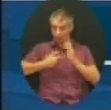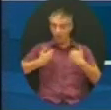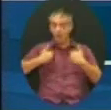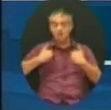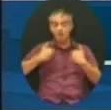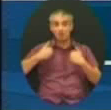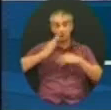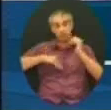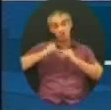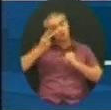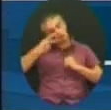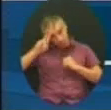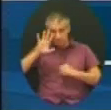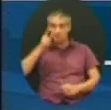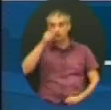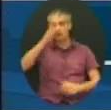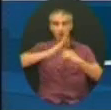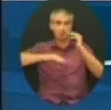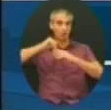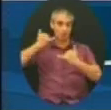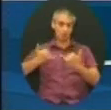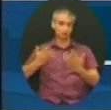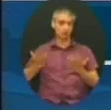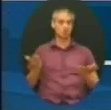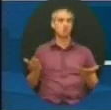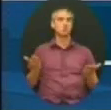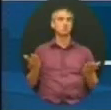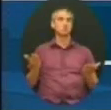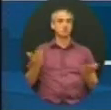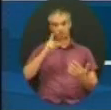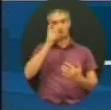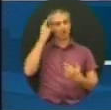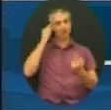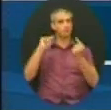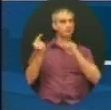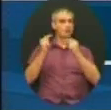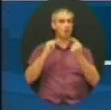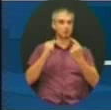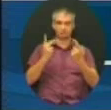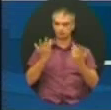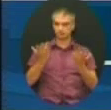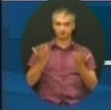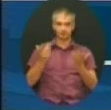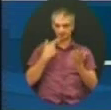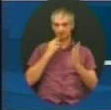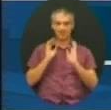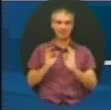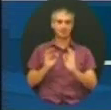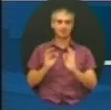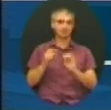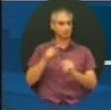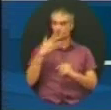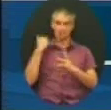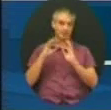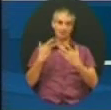שאנחנו בנינו יותר ממה שאתה בונה, אז יכול להיות שהיה שם מחלוקת, אבל זה היה אמת, ופה לא